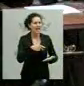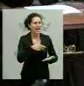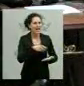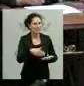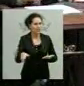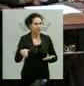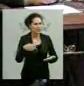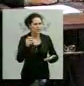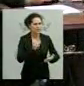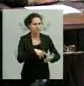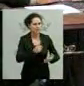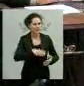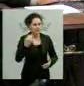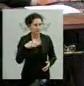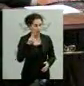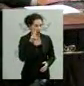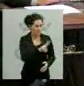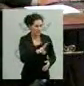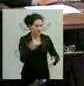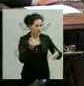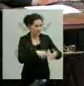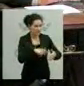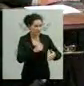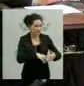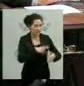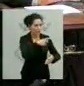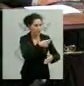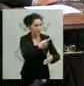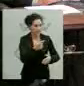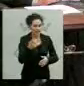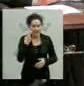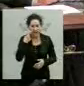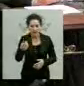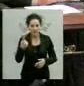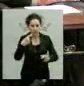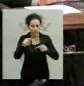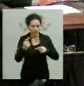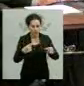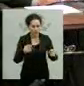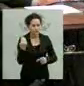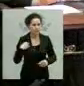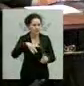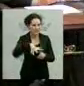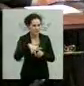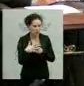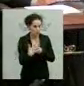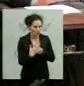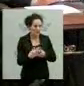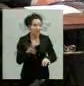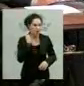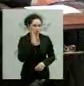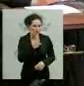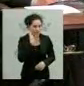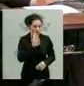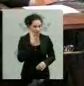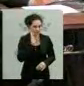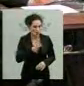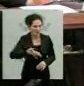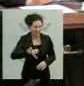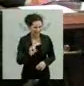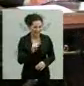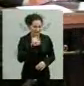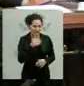aquesta finançació, vostè ha vist quin pressupost ens està deixant, quina situació d'endeutament ens està deixant. Per